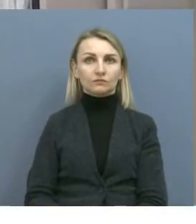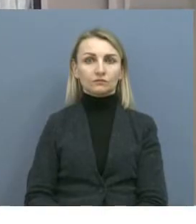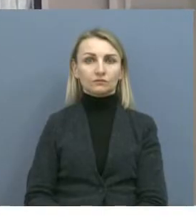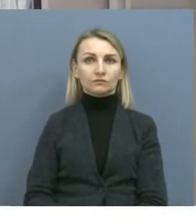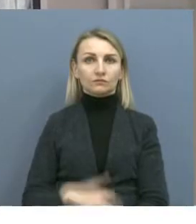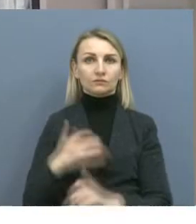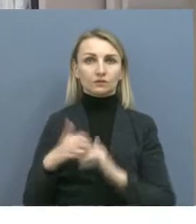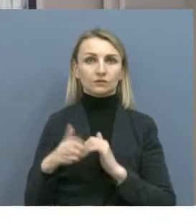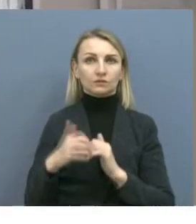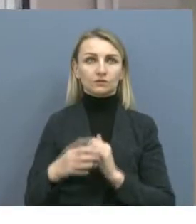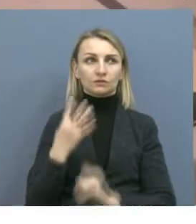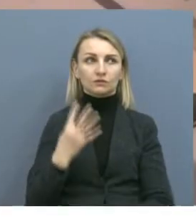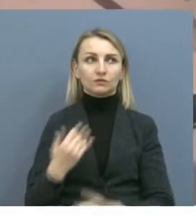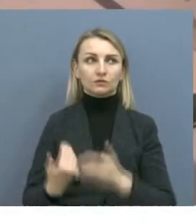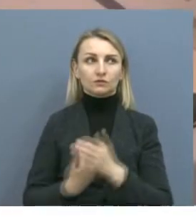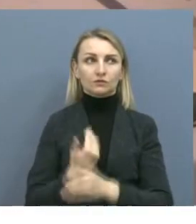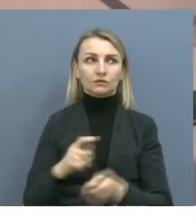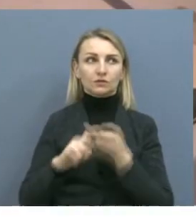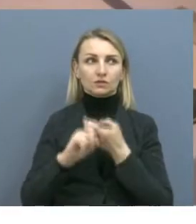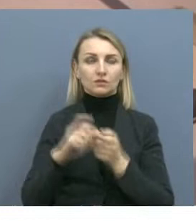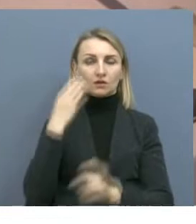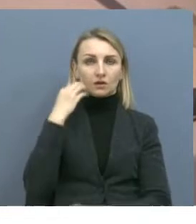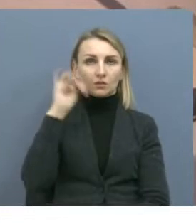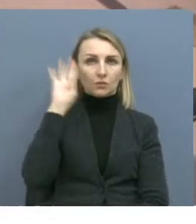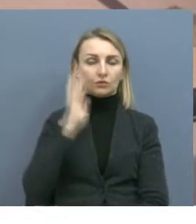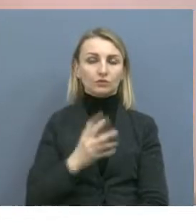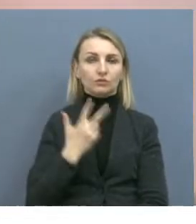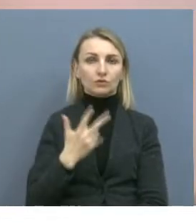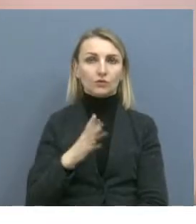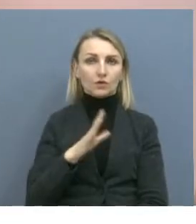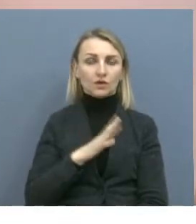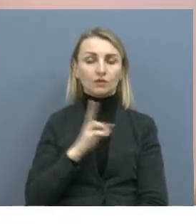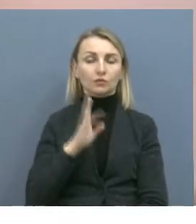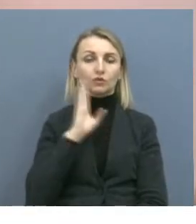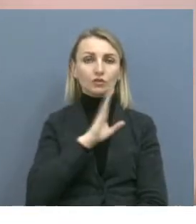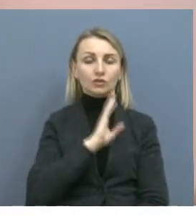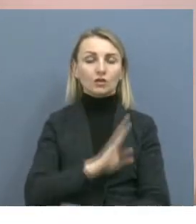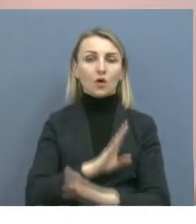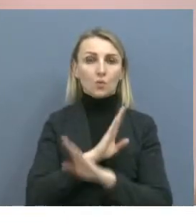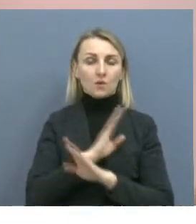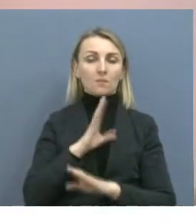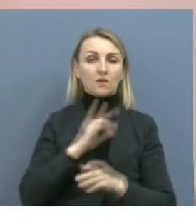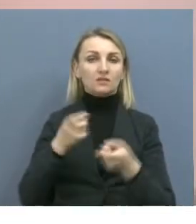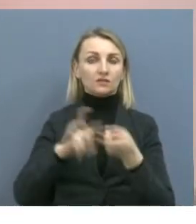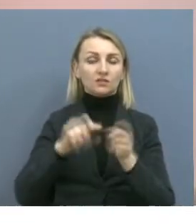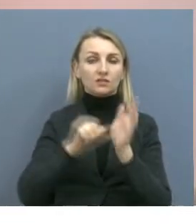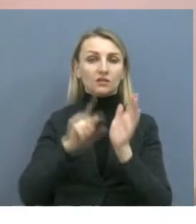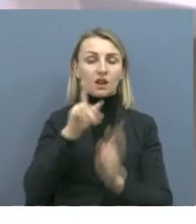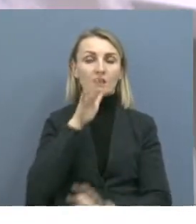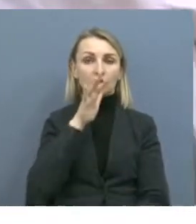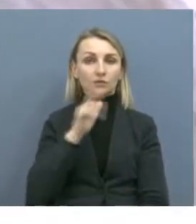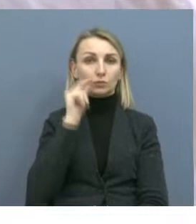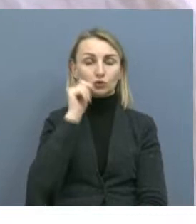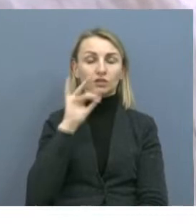Среди четырех вновь выявленных зараженных акмолинцев трое имели контакт с умершей ранее женщиной. 61-летний мужчина и 4-летний